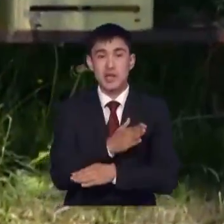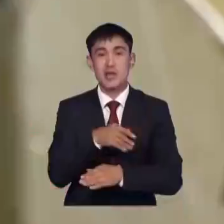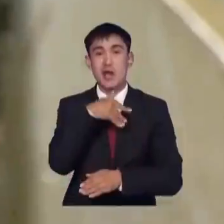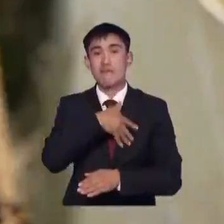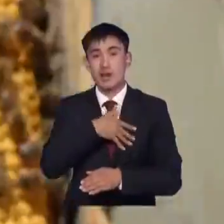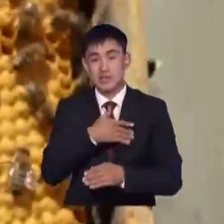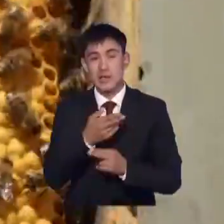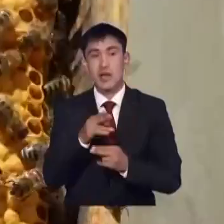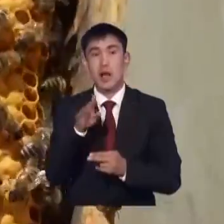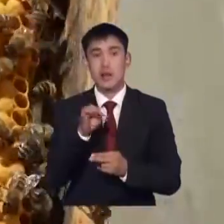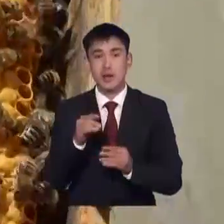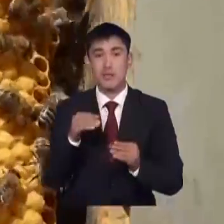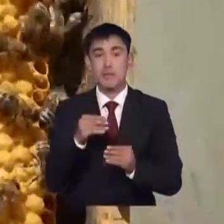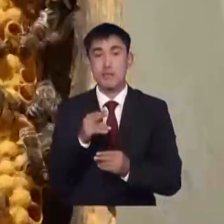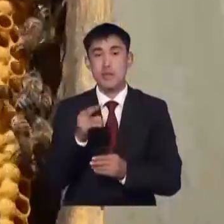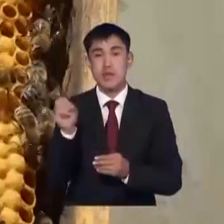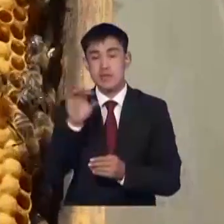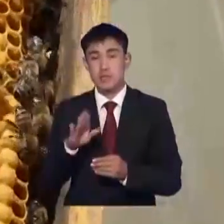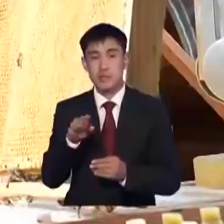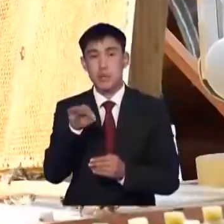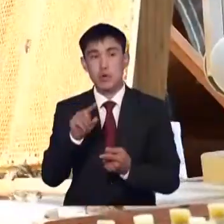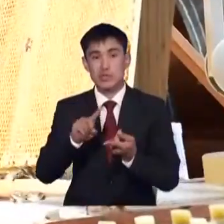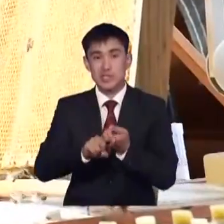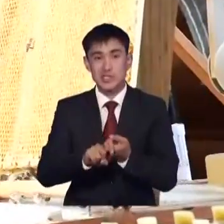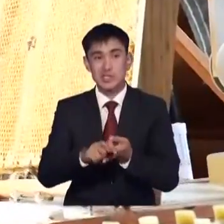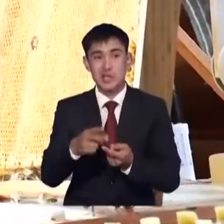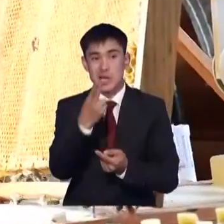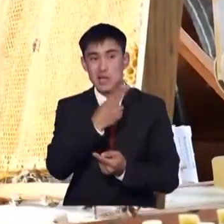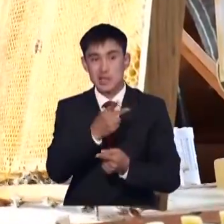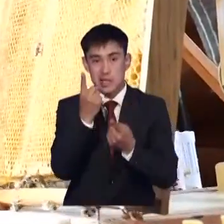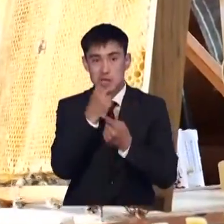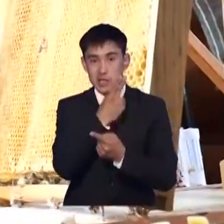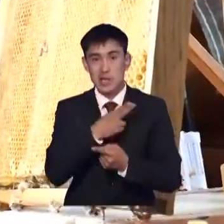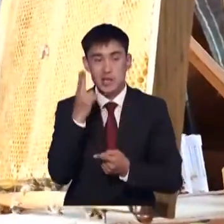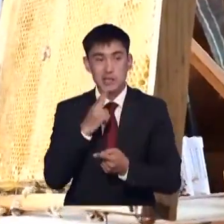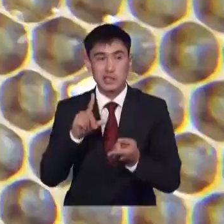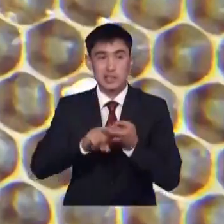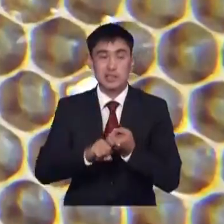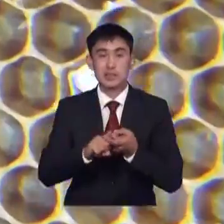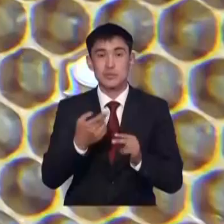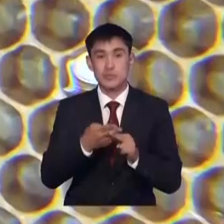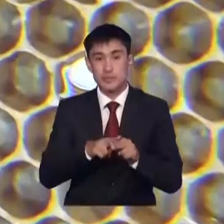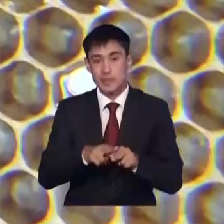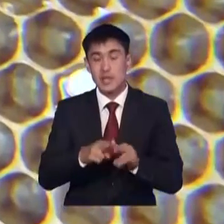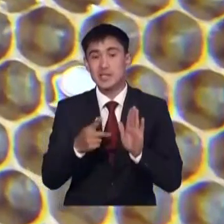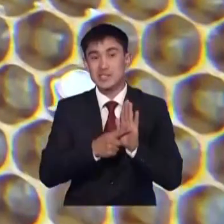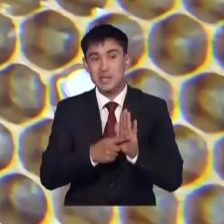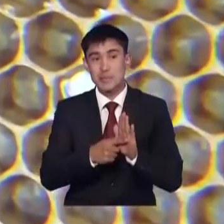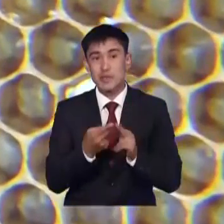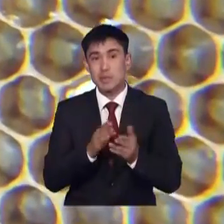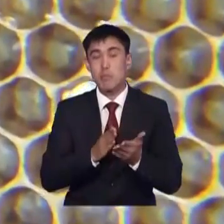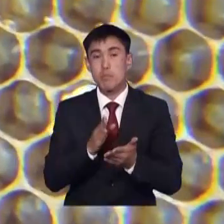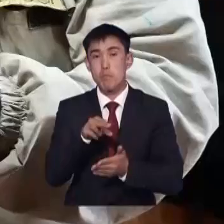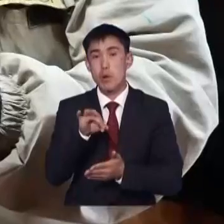карника это европейская порода полученная путём скрещивания итальянок с кипрский трутня в настоящее время известно сем линий данной